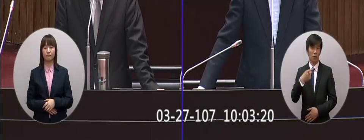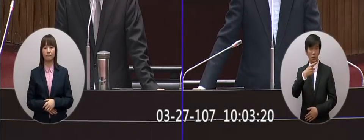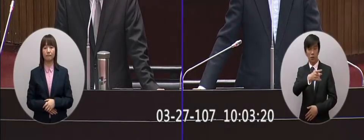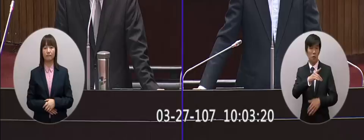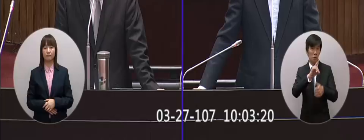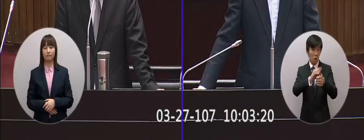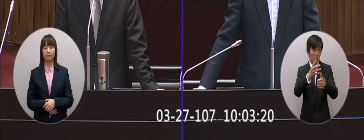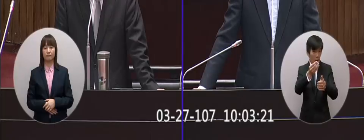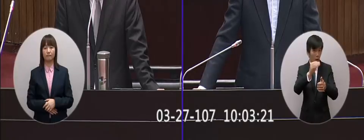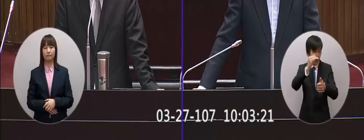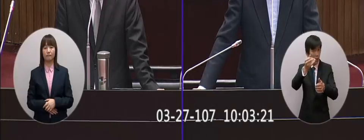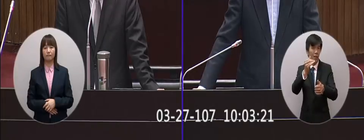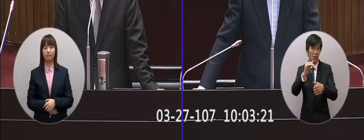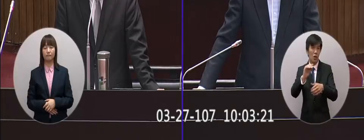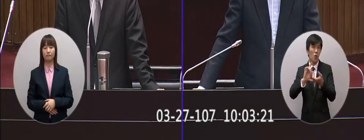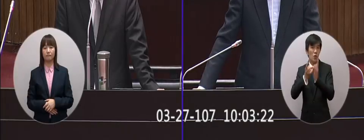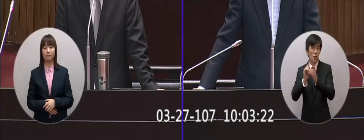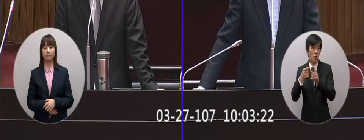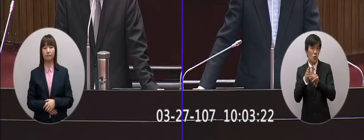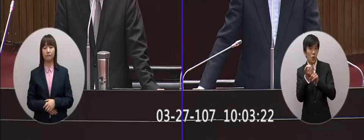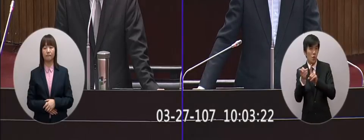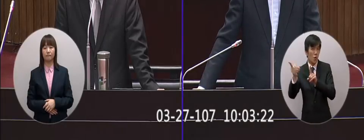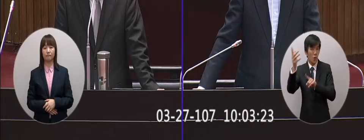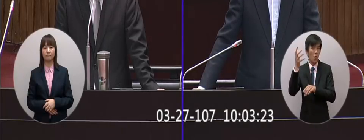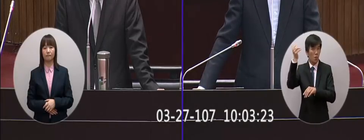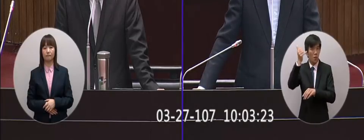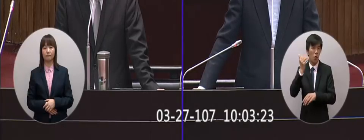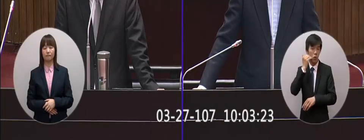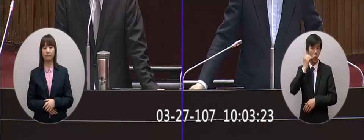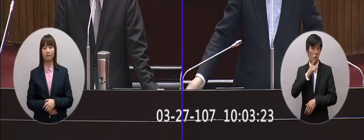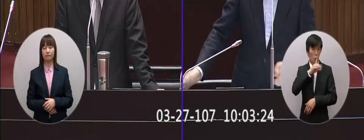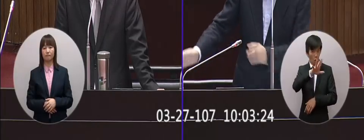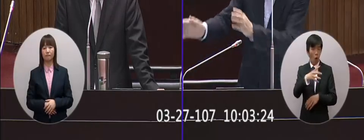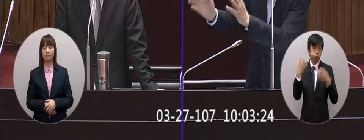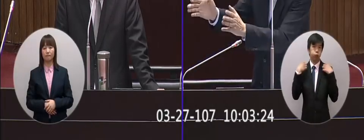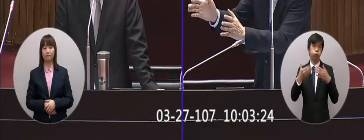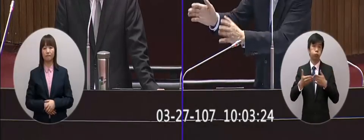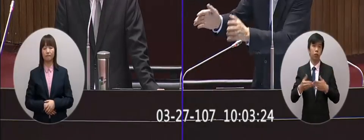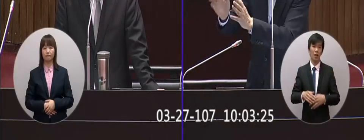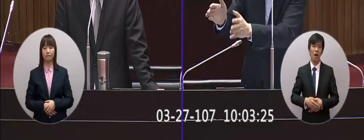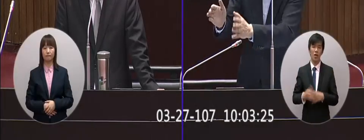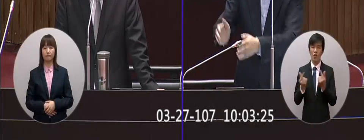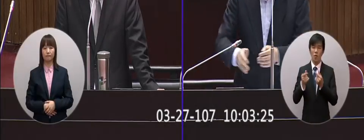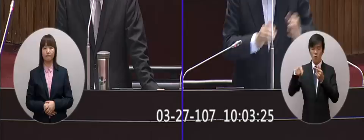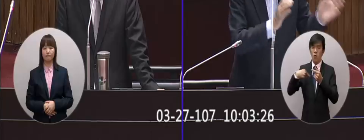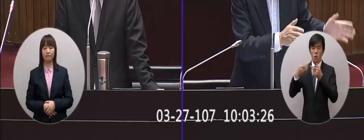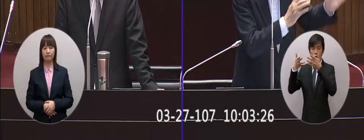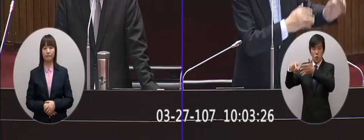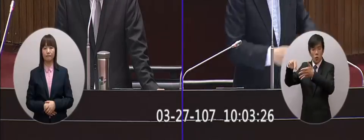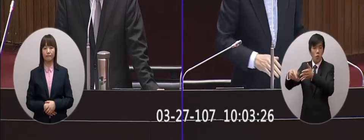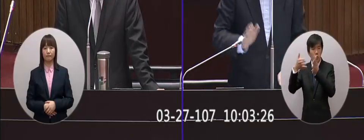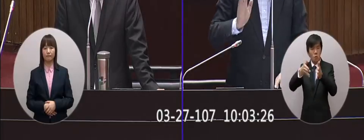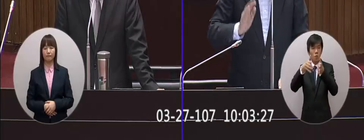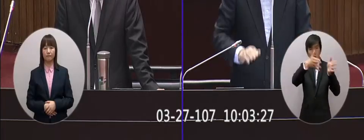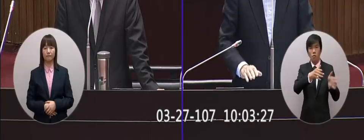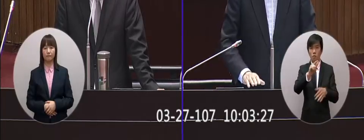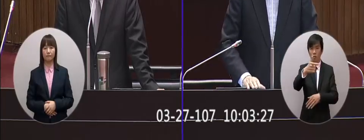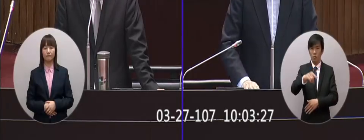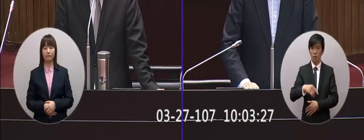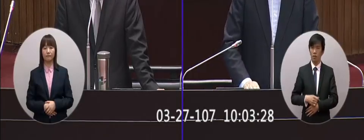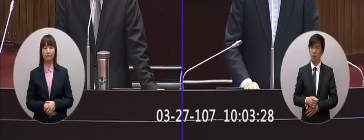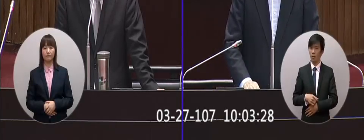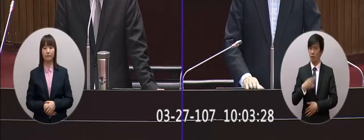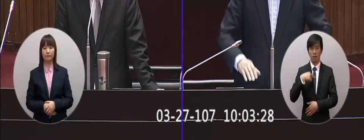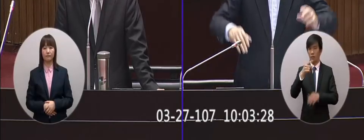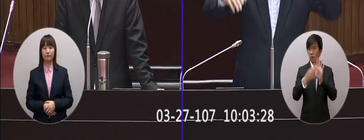取巧的话，讲的话就是要负责任了。不要说哦，我是针对这个，所以我讲的，我针对这个讲的话不